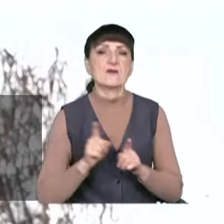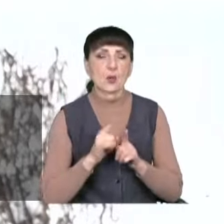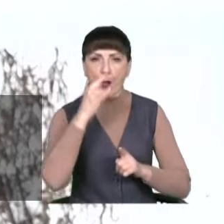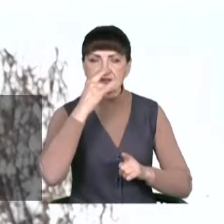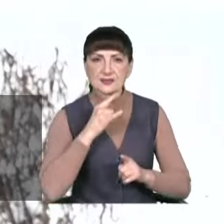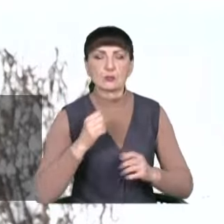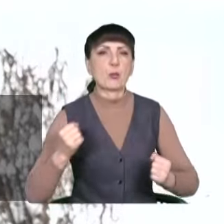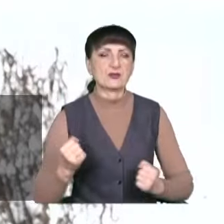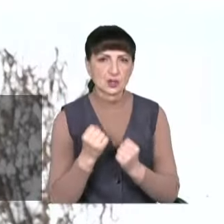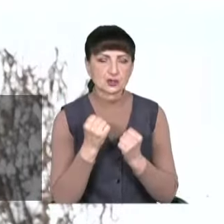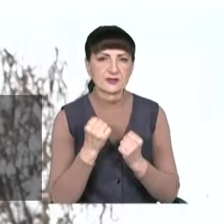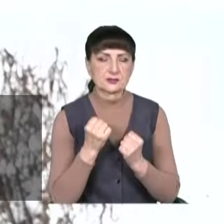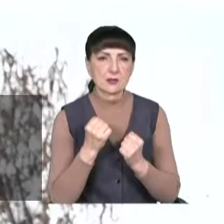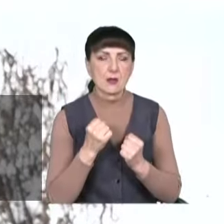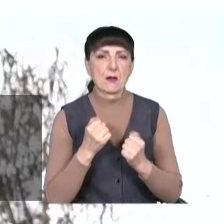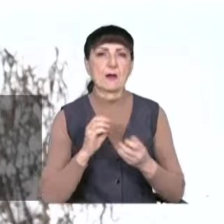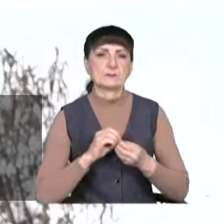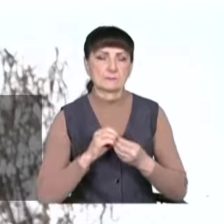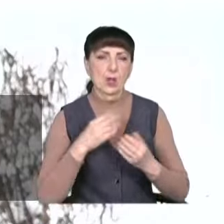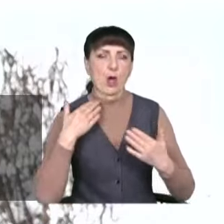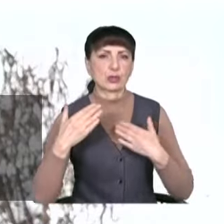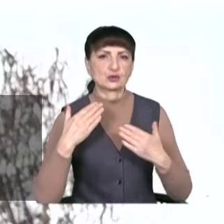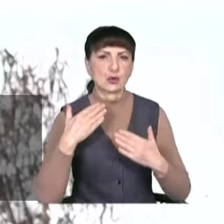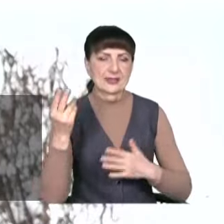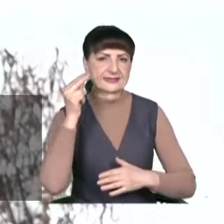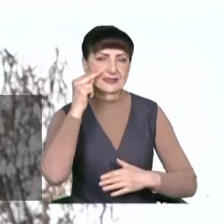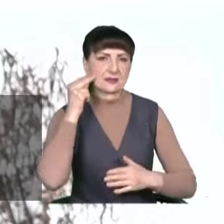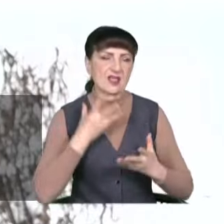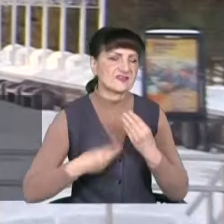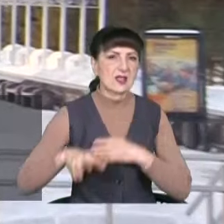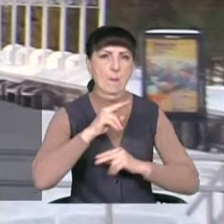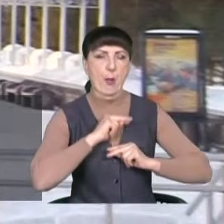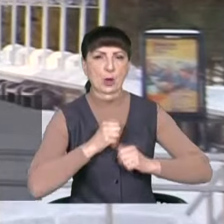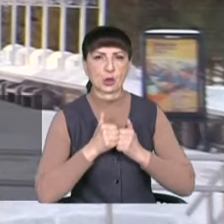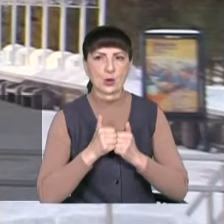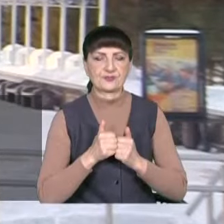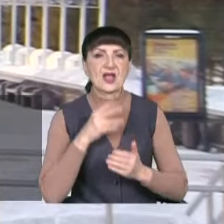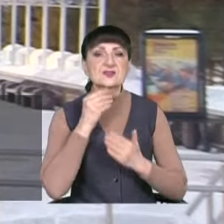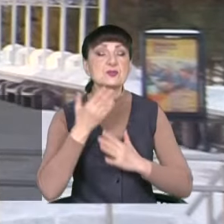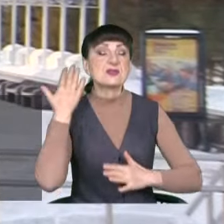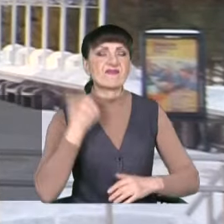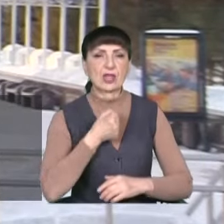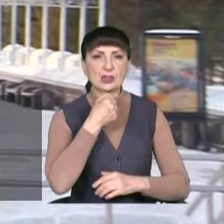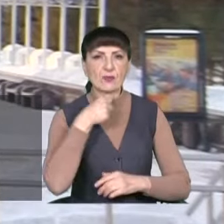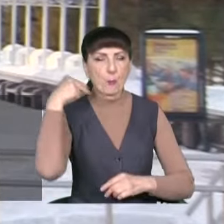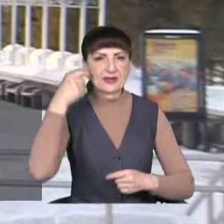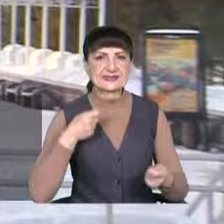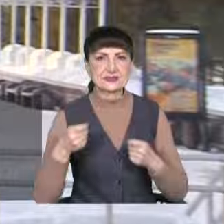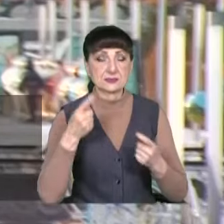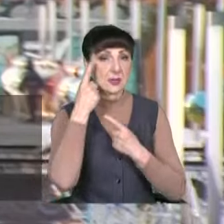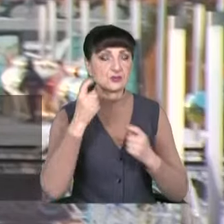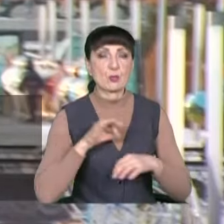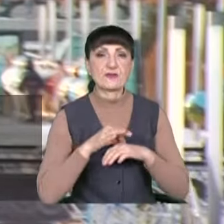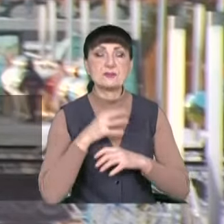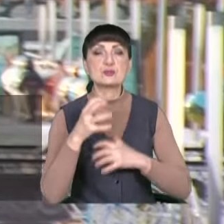будет поддерживать достаточно прагматичные отношения со всеми своими партнерами. В своем недавнем интервью президент сообщил о